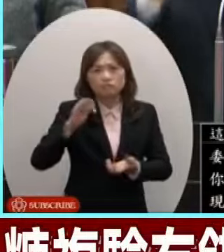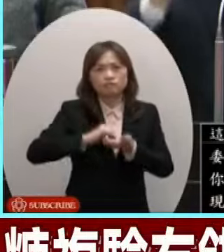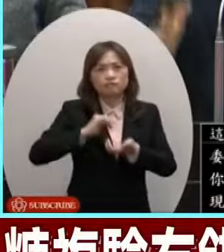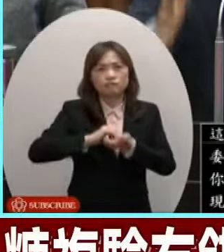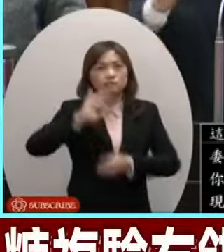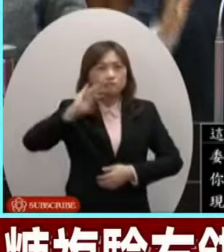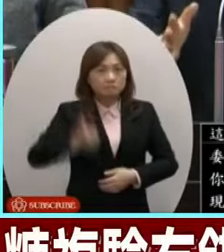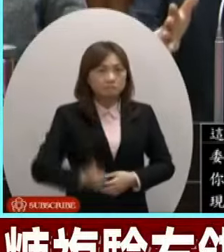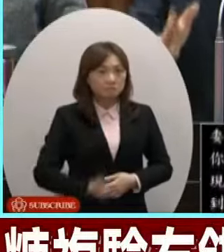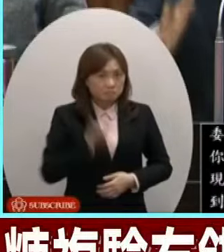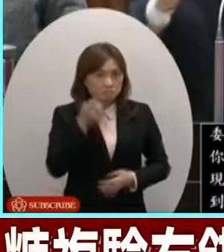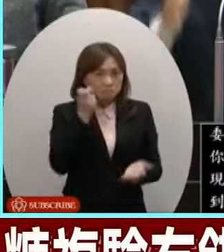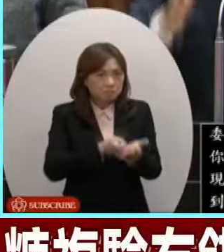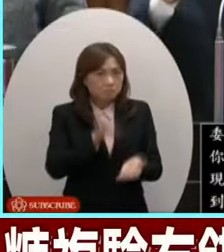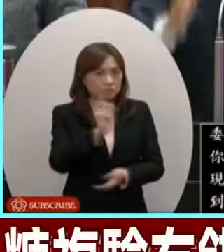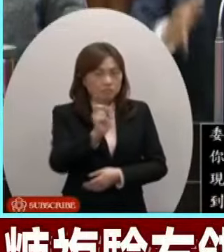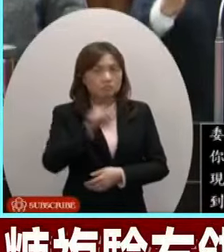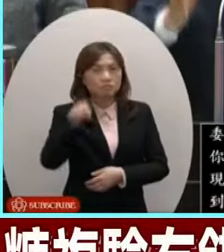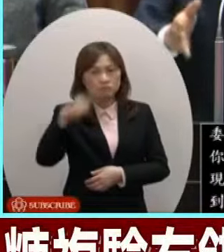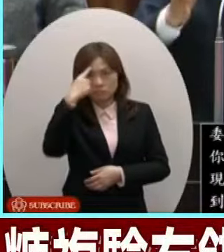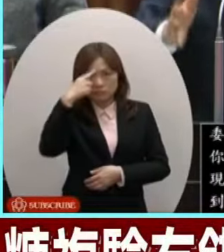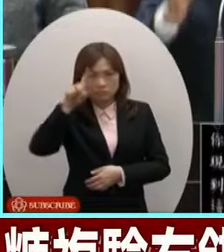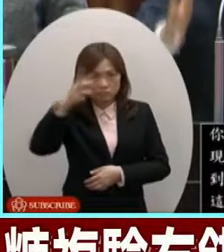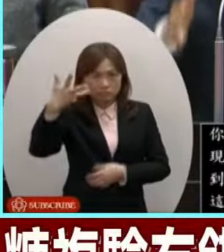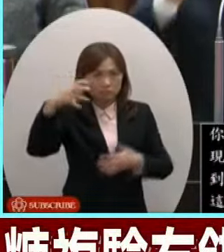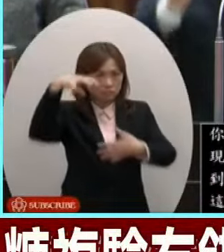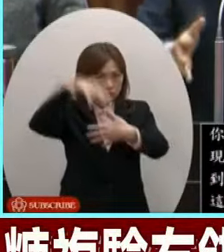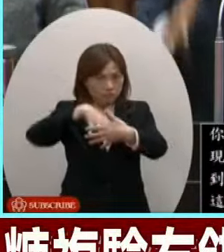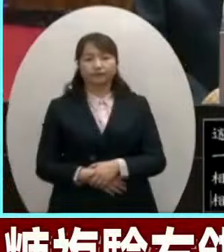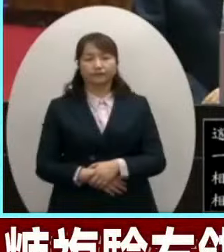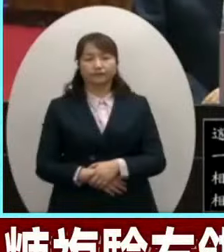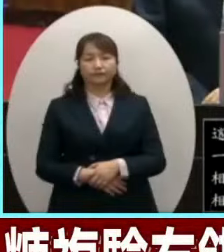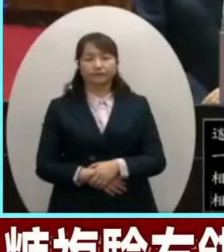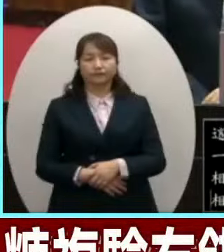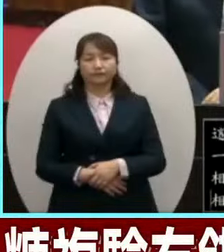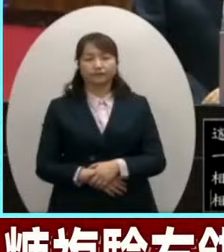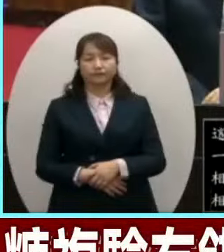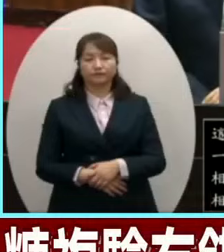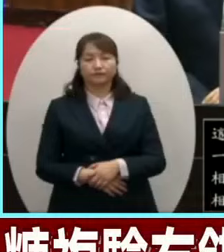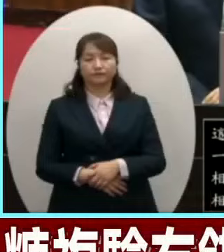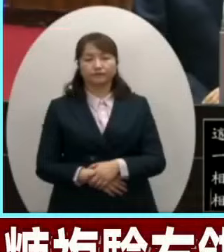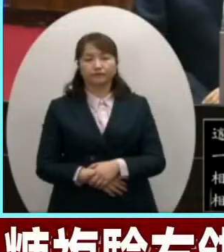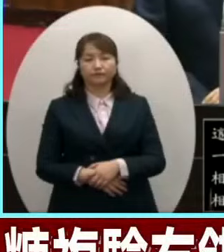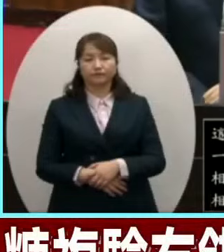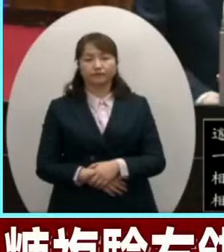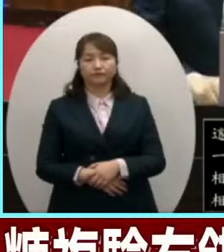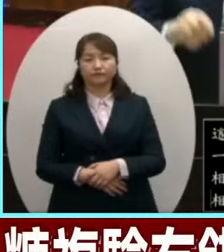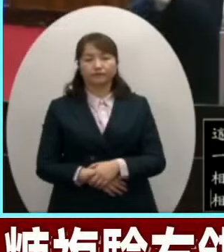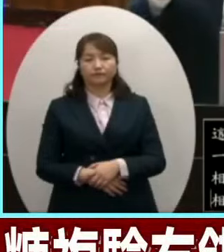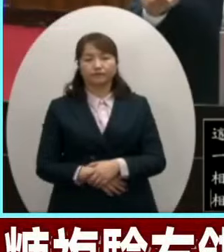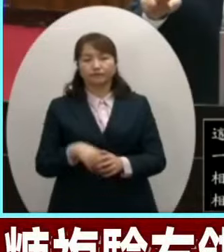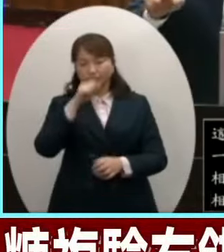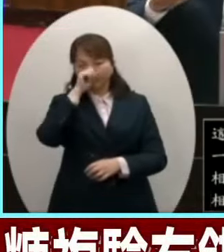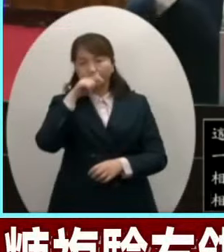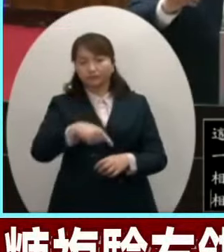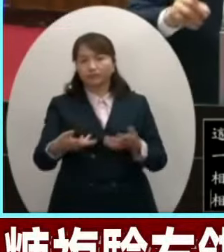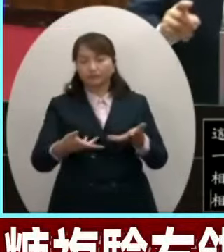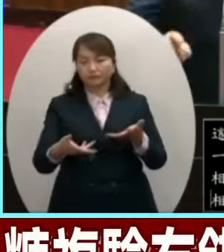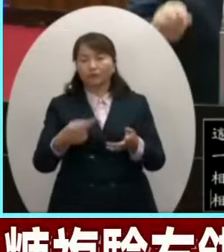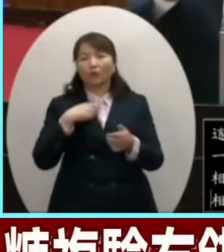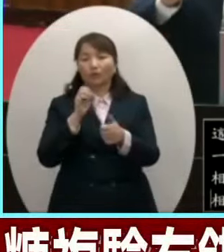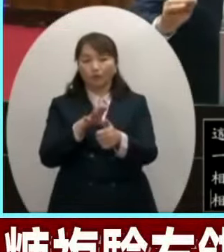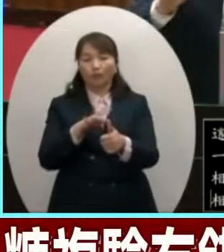再次强调罗志强强哥的这个质询给推荐给大家哦，再看一次。那谢龙介的质询是因